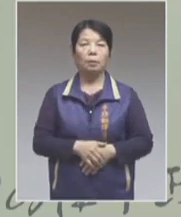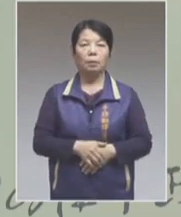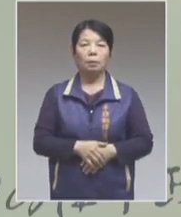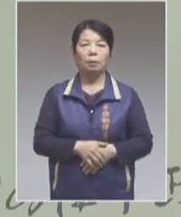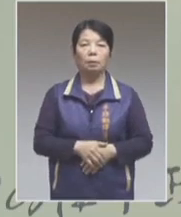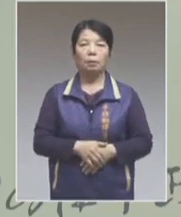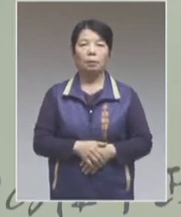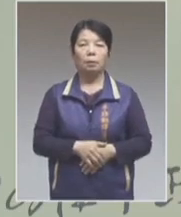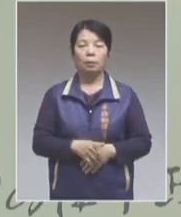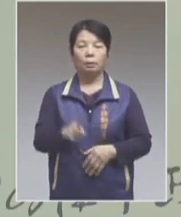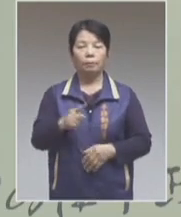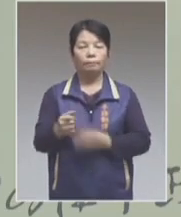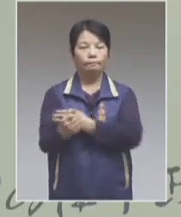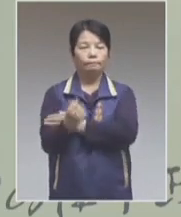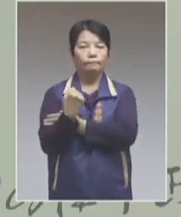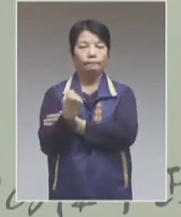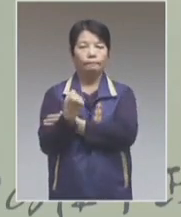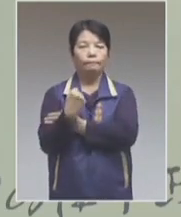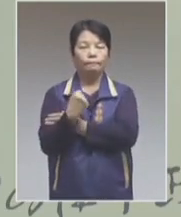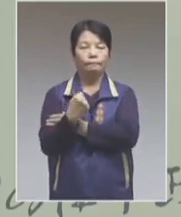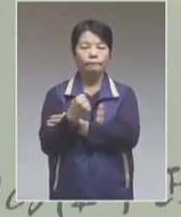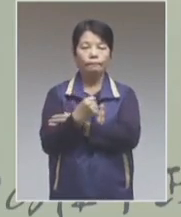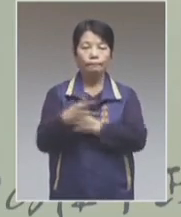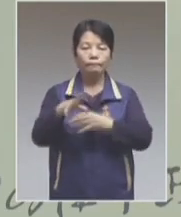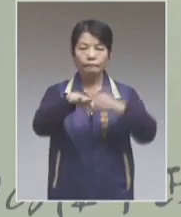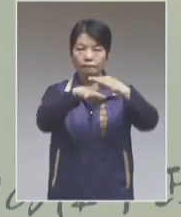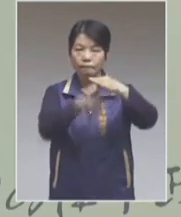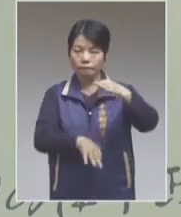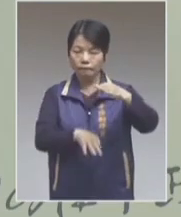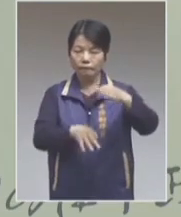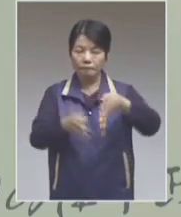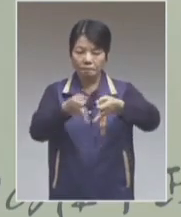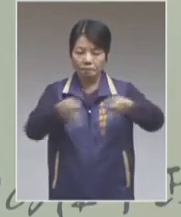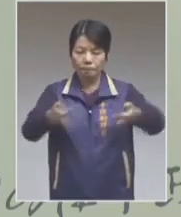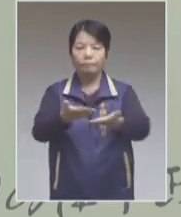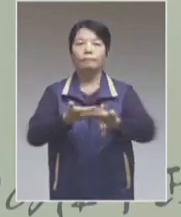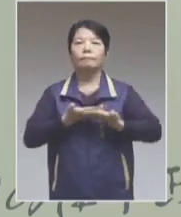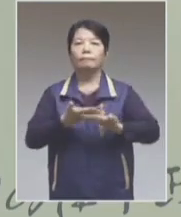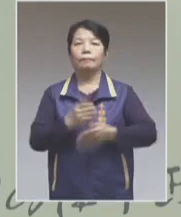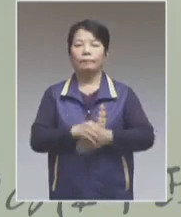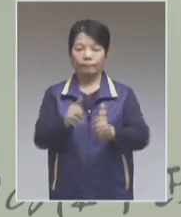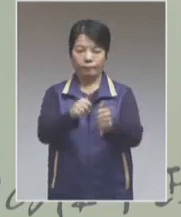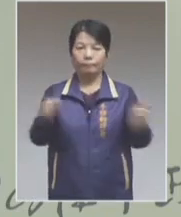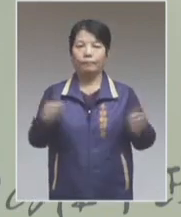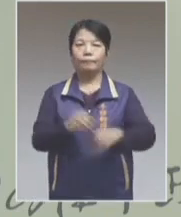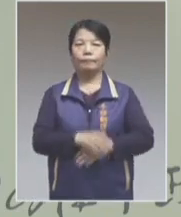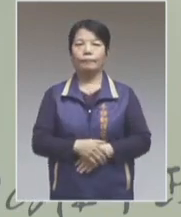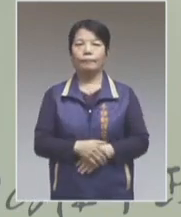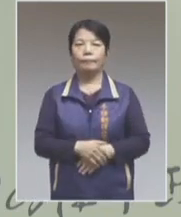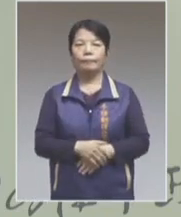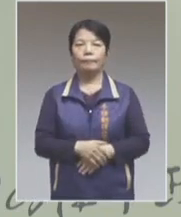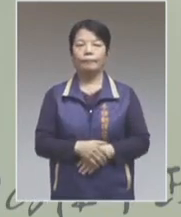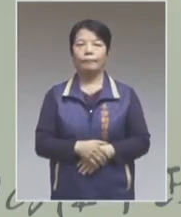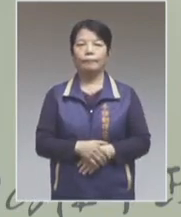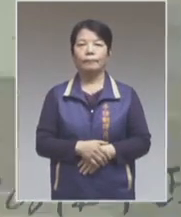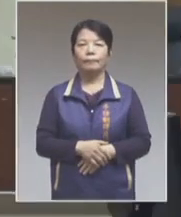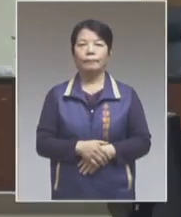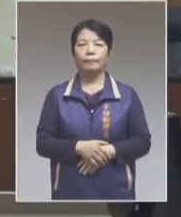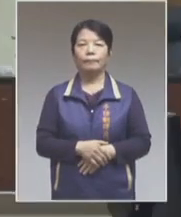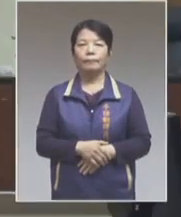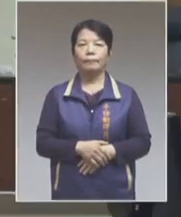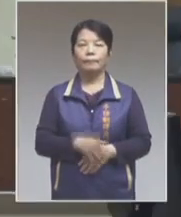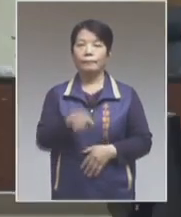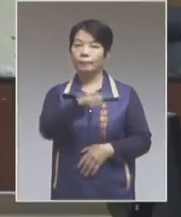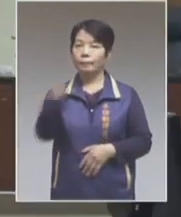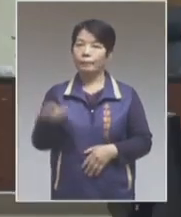能所能啊框列的这个部分的名单也提供给我们，我们要表达感谢。 好，如果